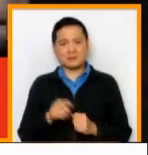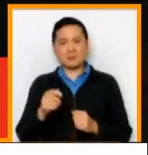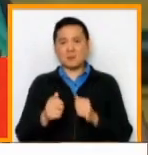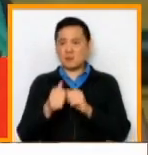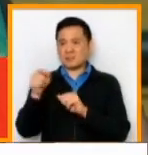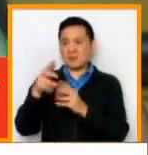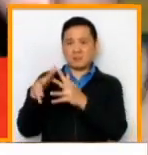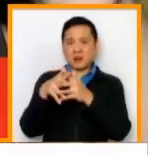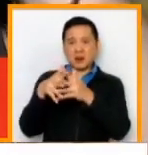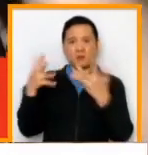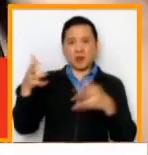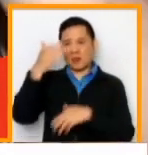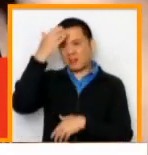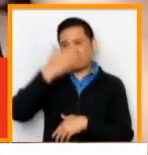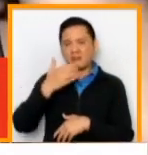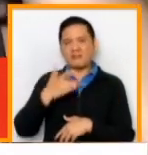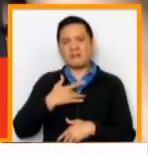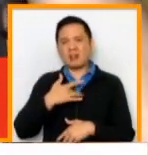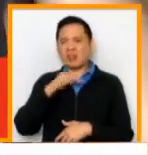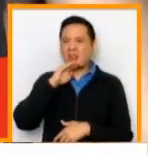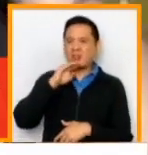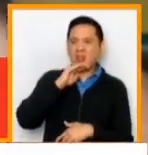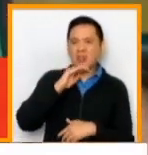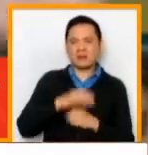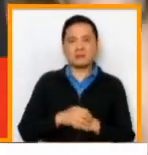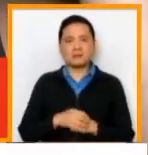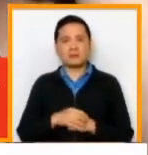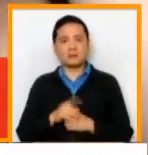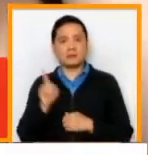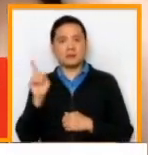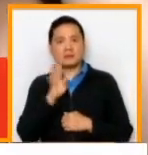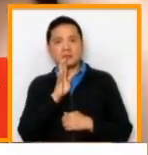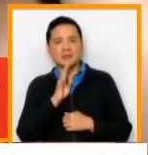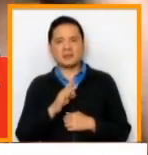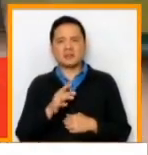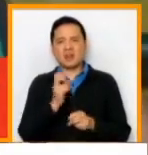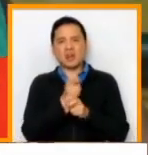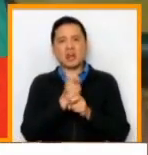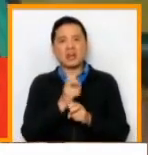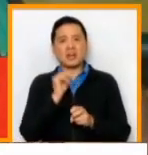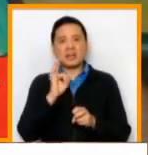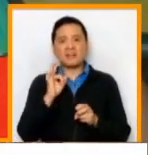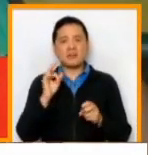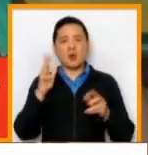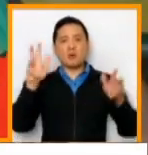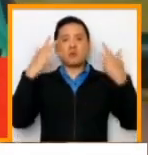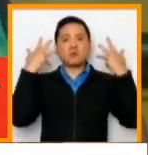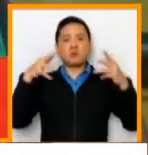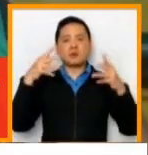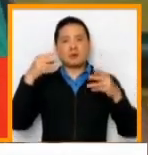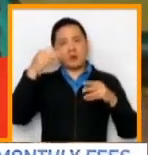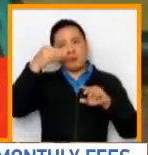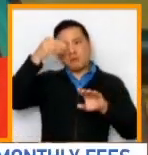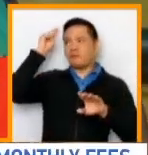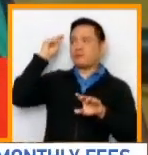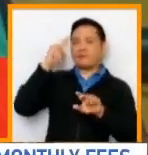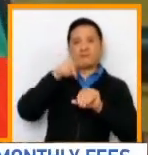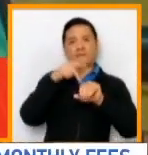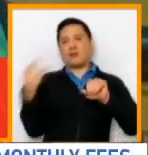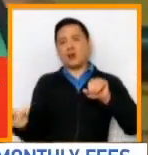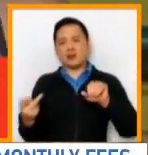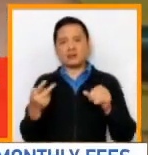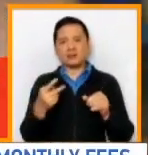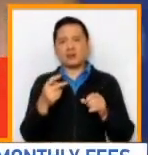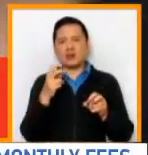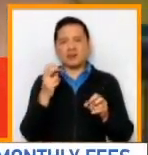hassle lang. Mas maganda kasi ngayon nahirapan kami, lalo na pag gumahangin, ganyan. Mas madali masira. Ngayon, gastos lang.